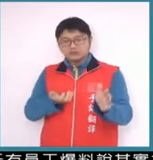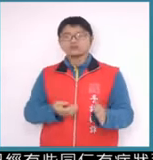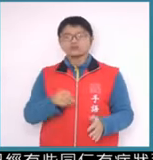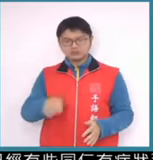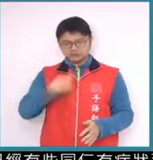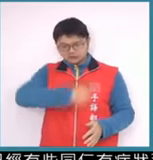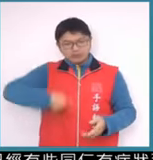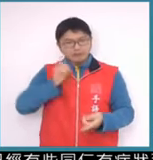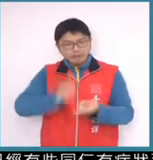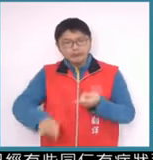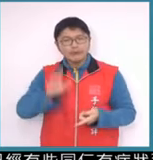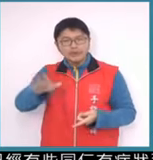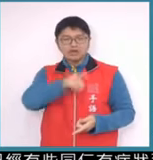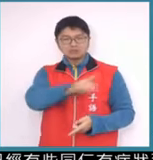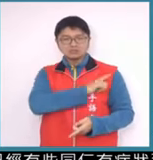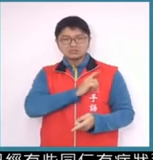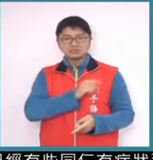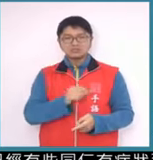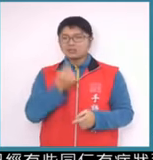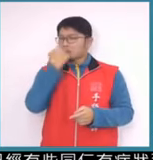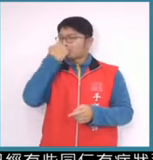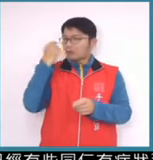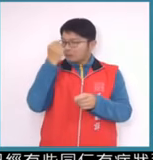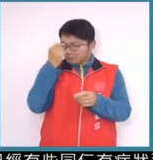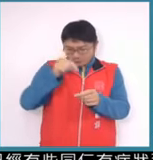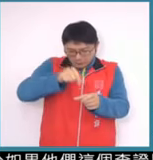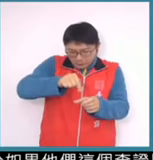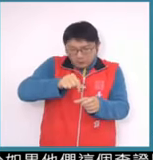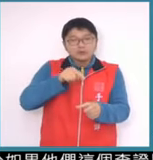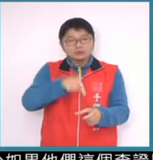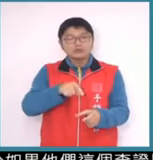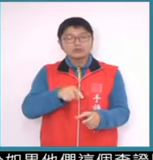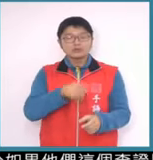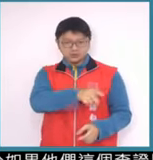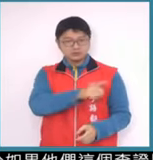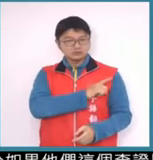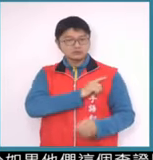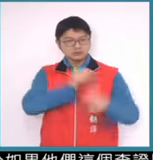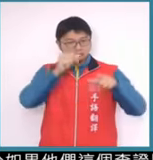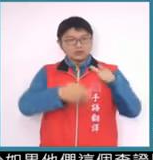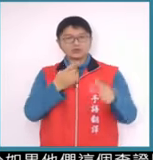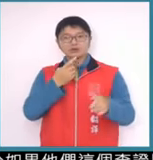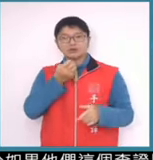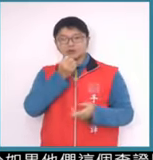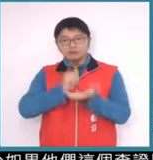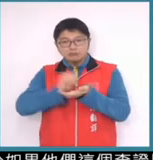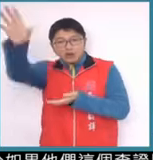如果他们这个查证属实，如果是没有通报的话，这是否也有相关的法则？